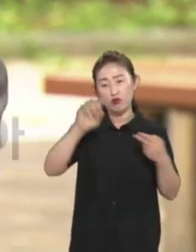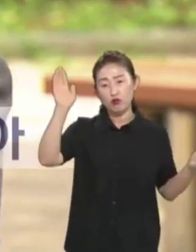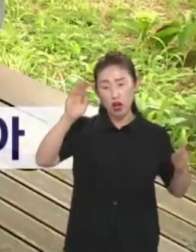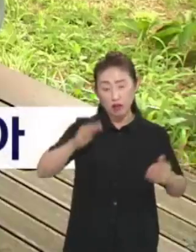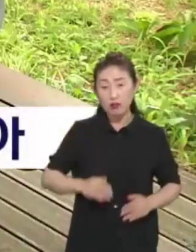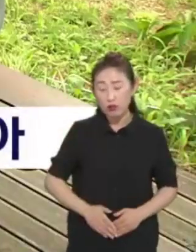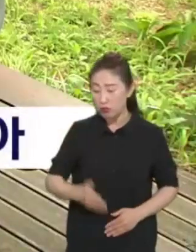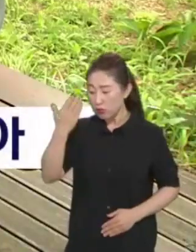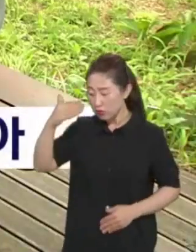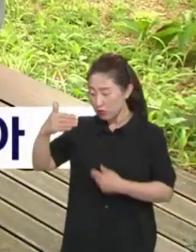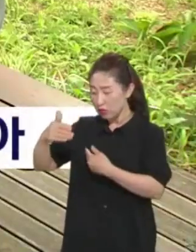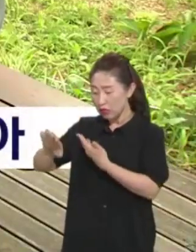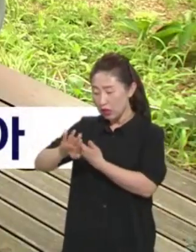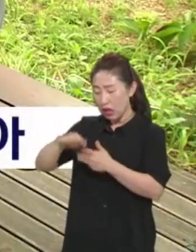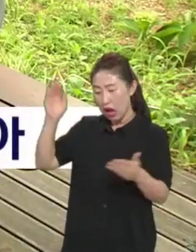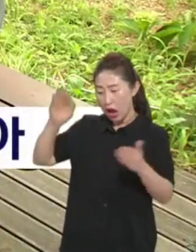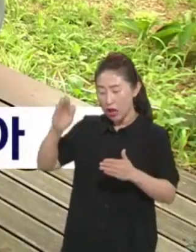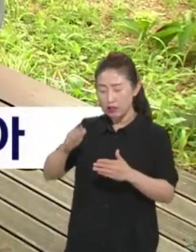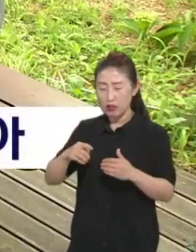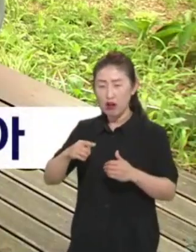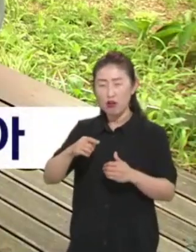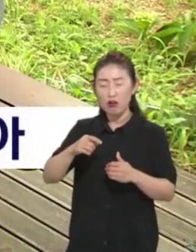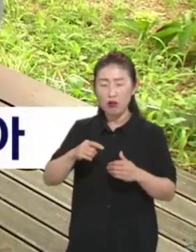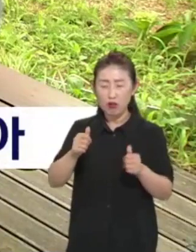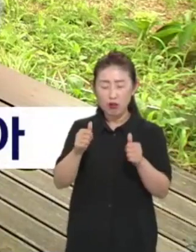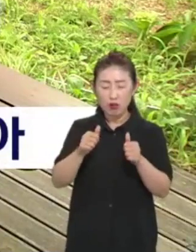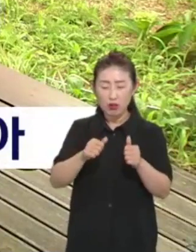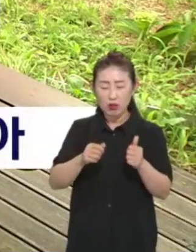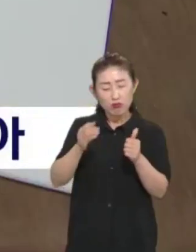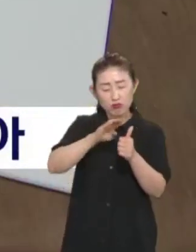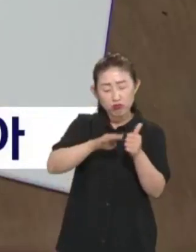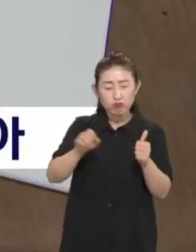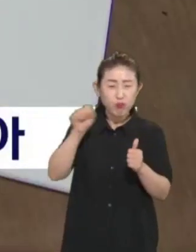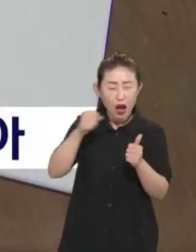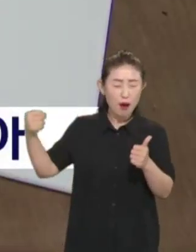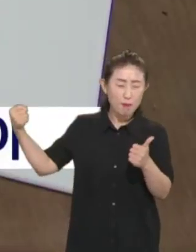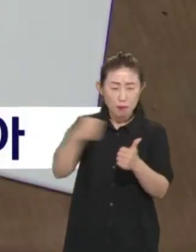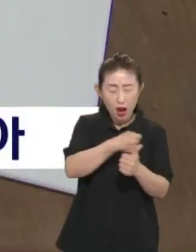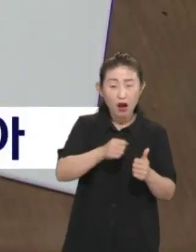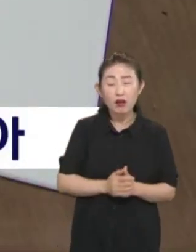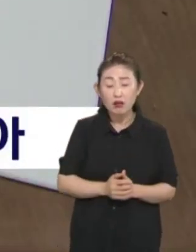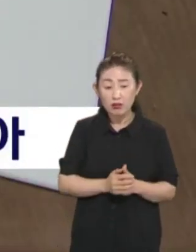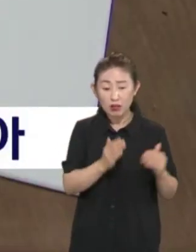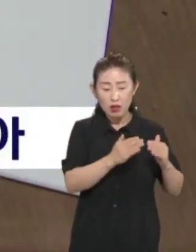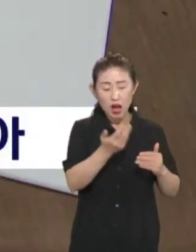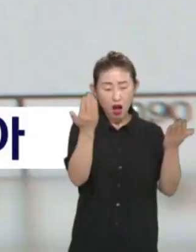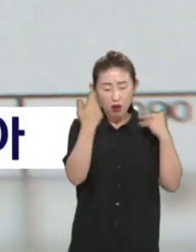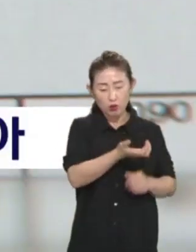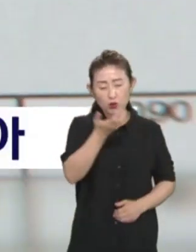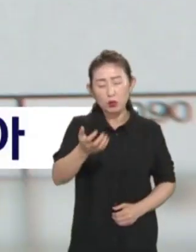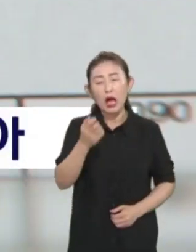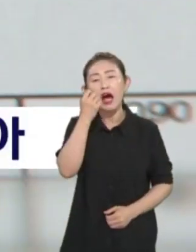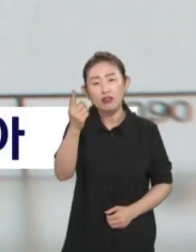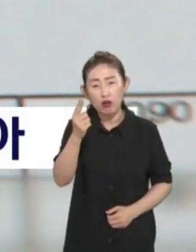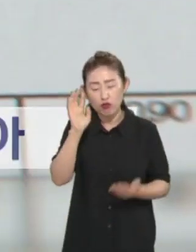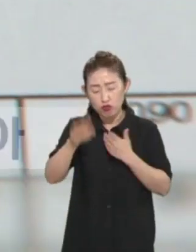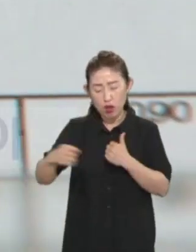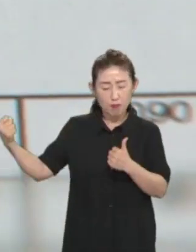없던 다른 반 학생에게 급소를 가격당했다는 겁니다. 전학 온 지 한 달여 만에 B군은 극심한 고통에